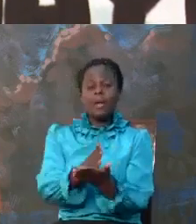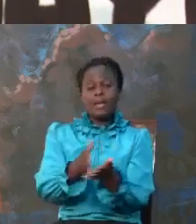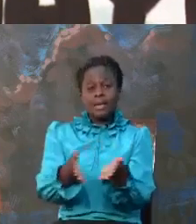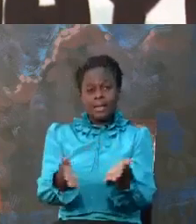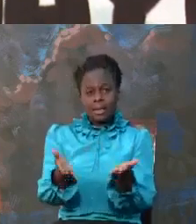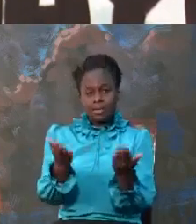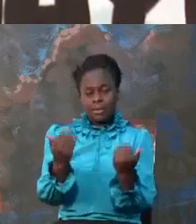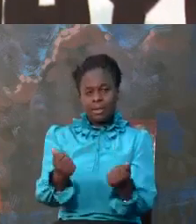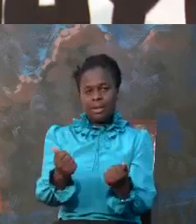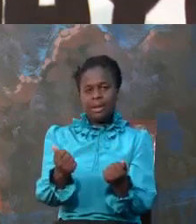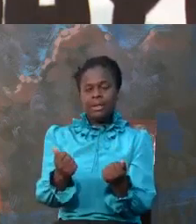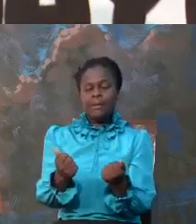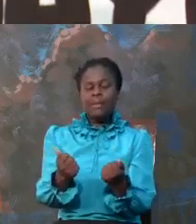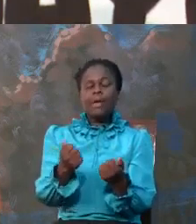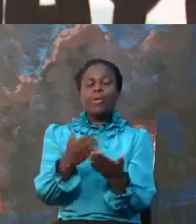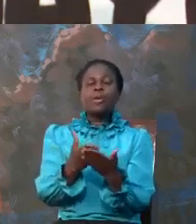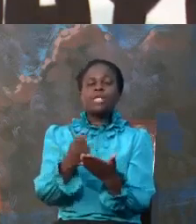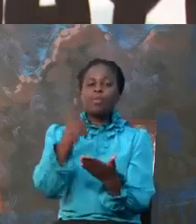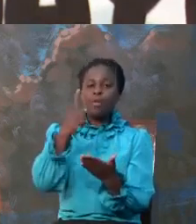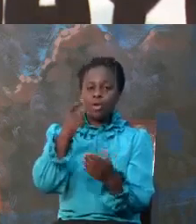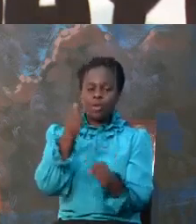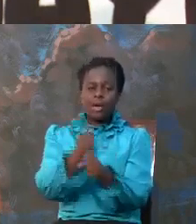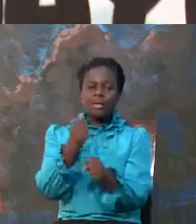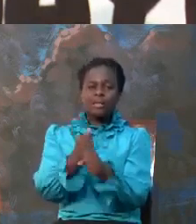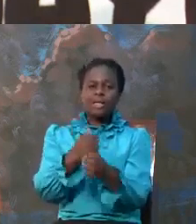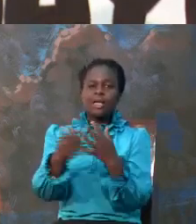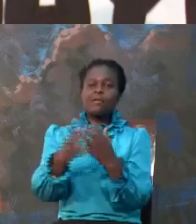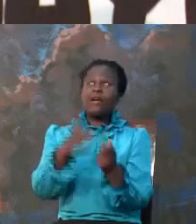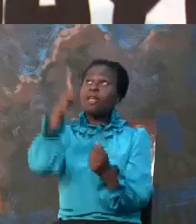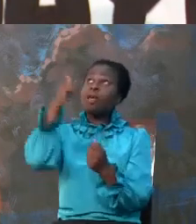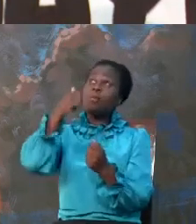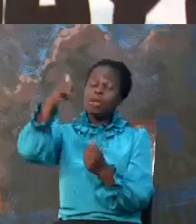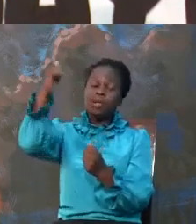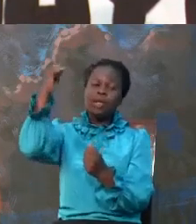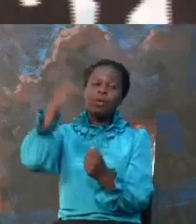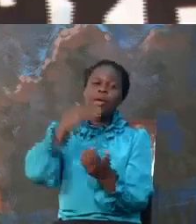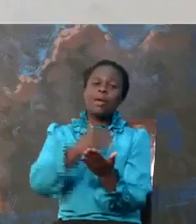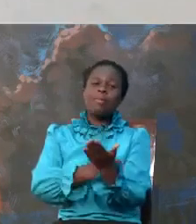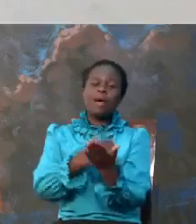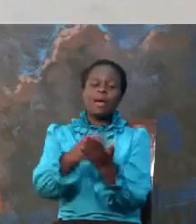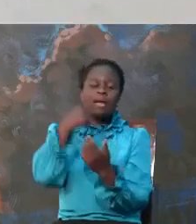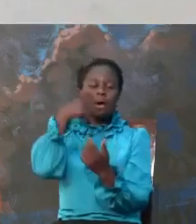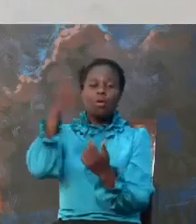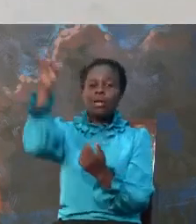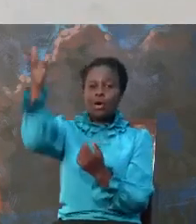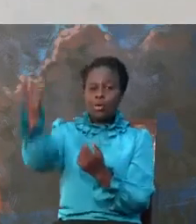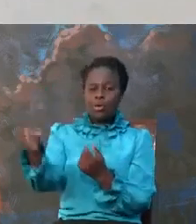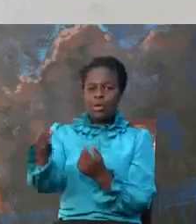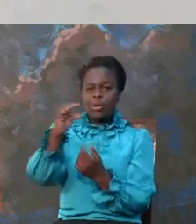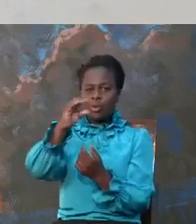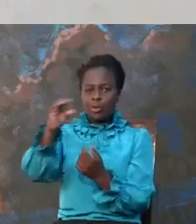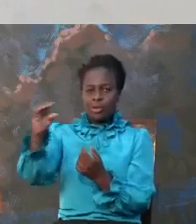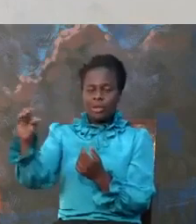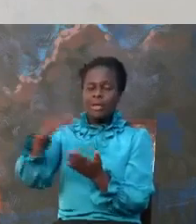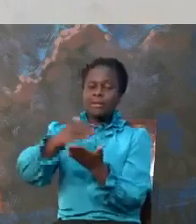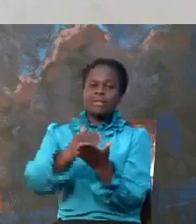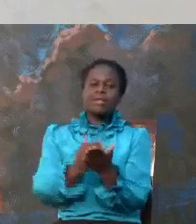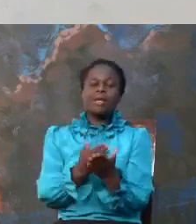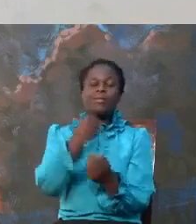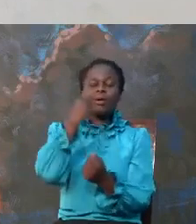Inawezekana, maana hiyo kazi anaifanya yeye mwenyewe. Baada ya kuona Golgotha sehemu ya